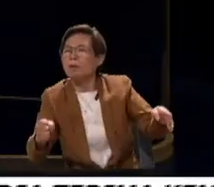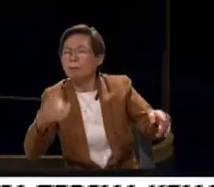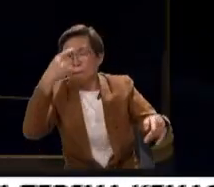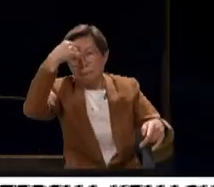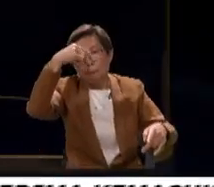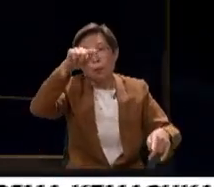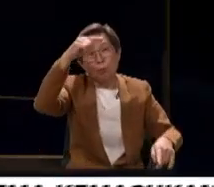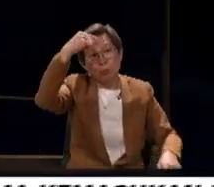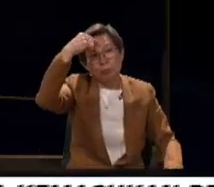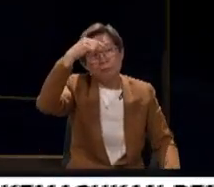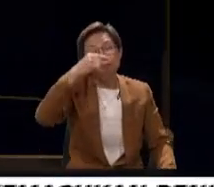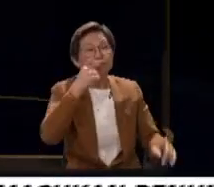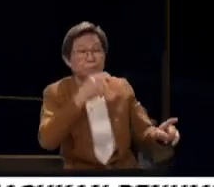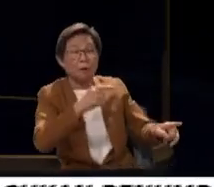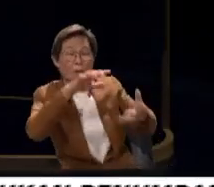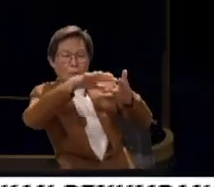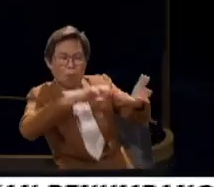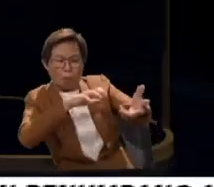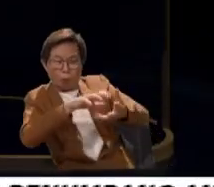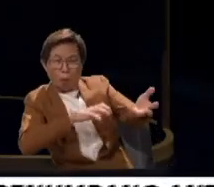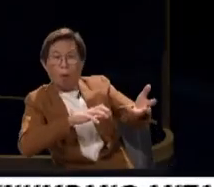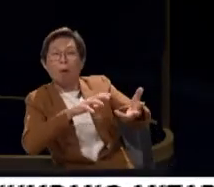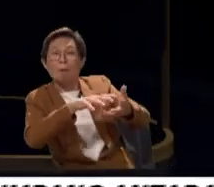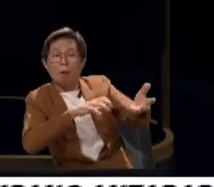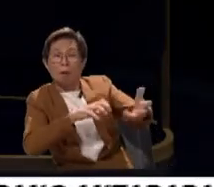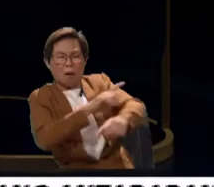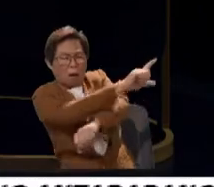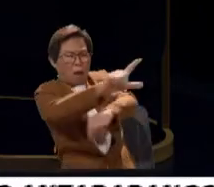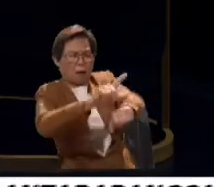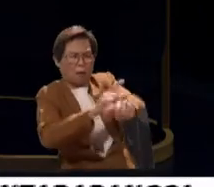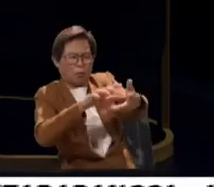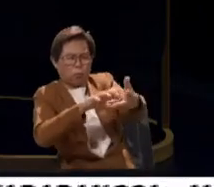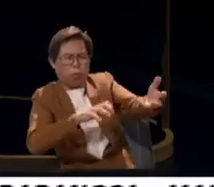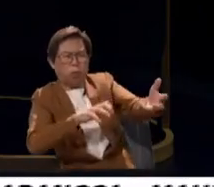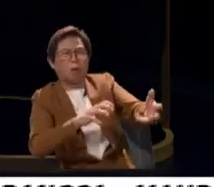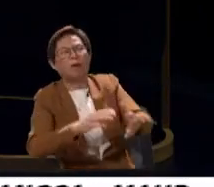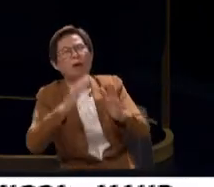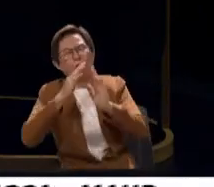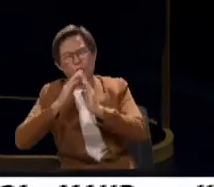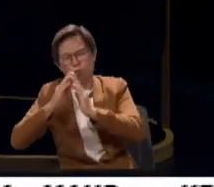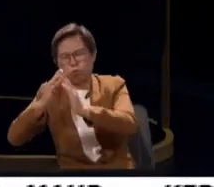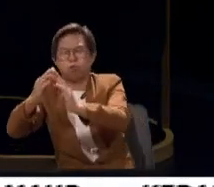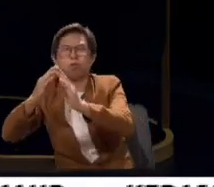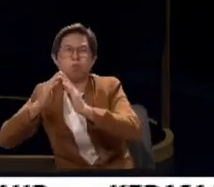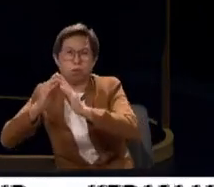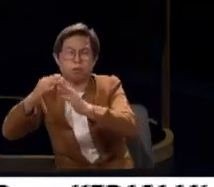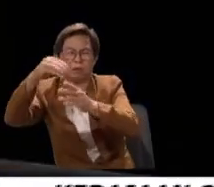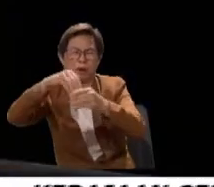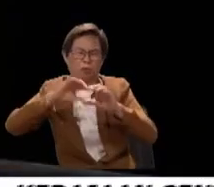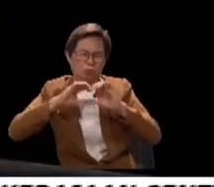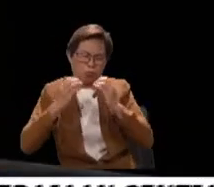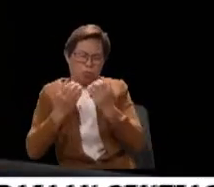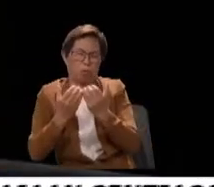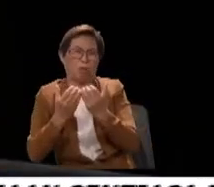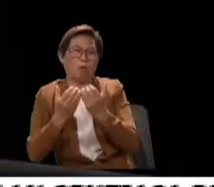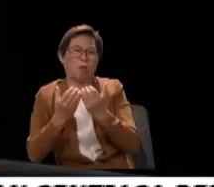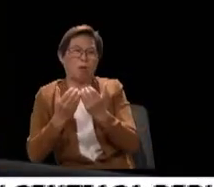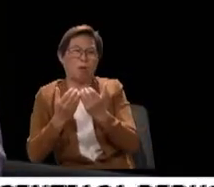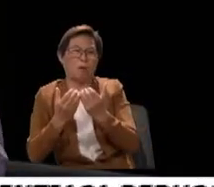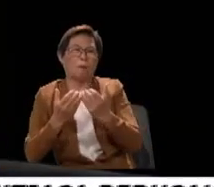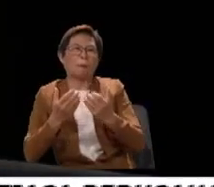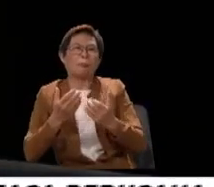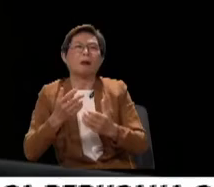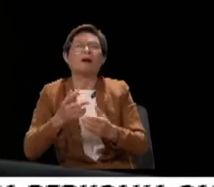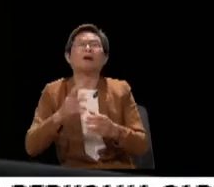ni kemusnahan dalam peringkat ladang ya tapi kalau Perumahan dan sebagainya Itu dah masuk dalam kategori dengan Ada